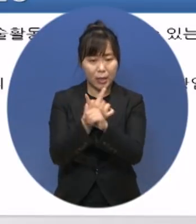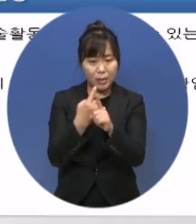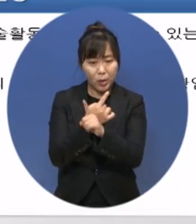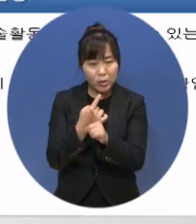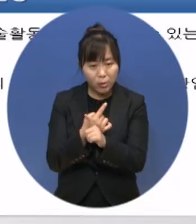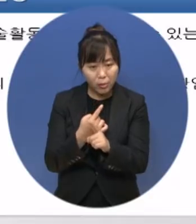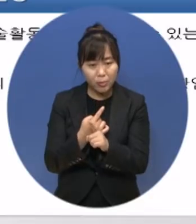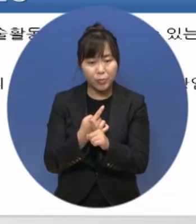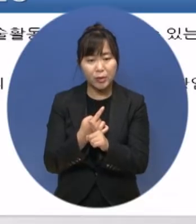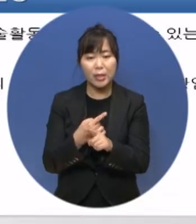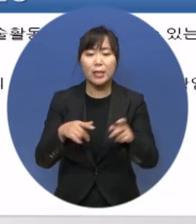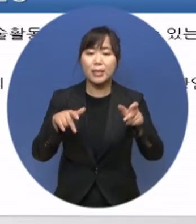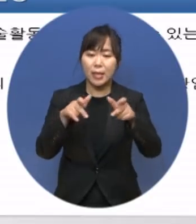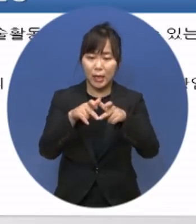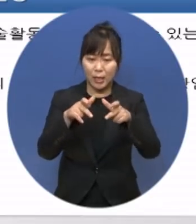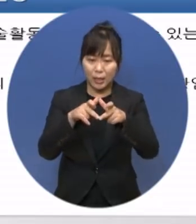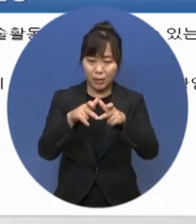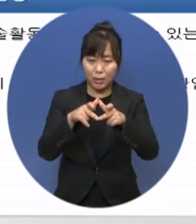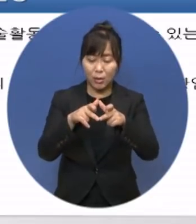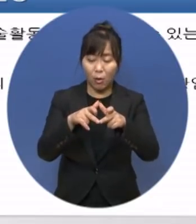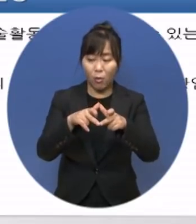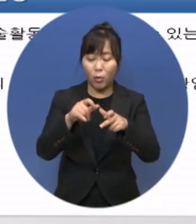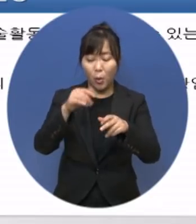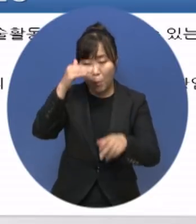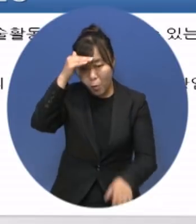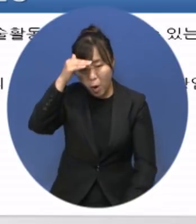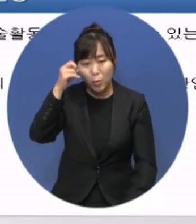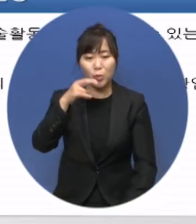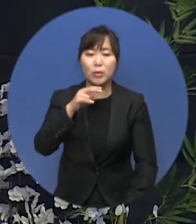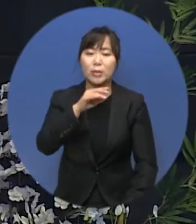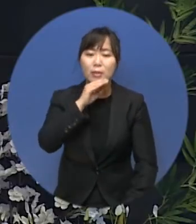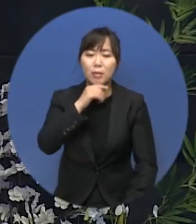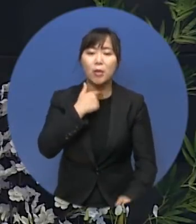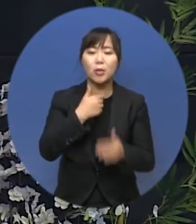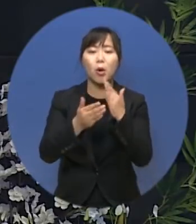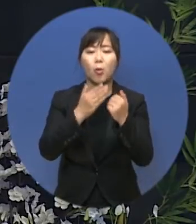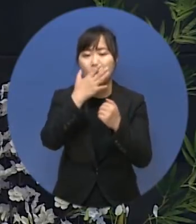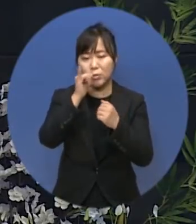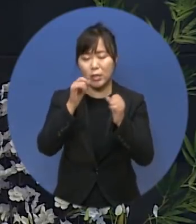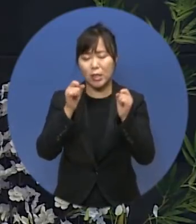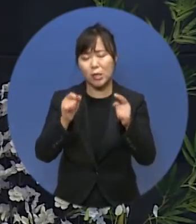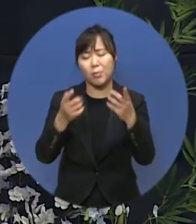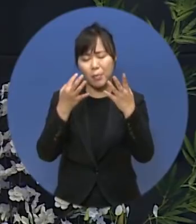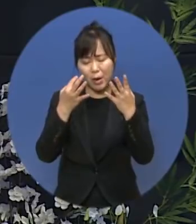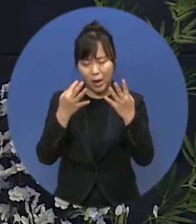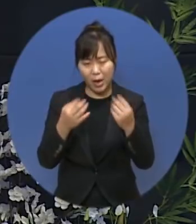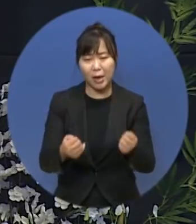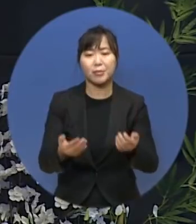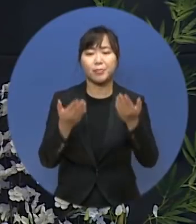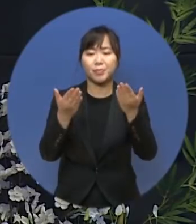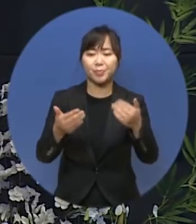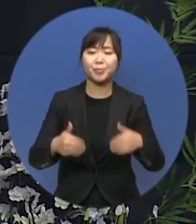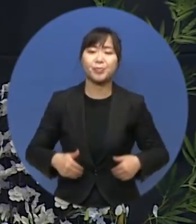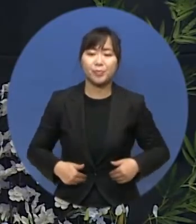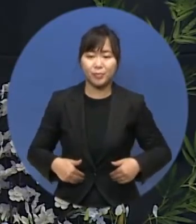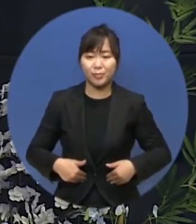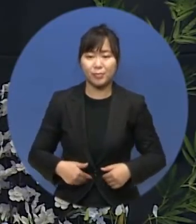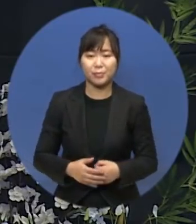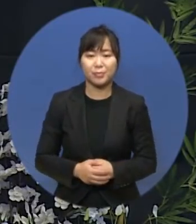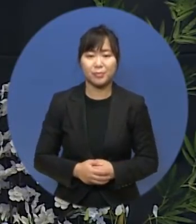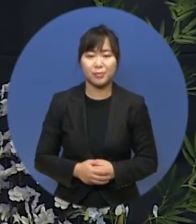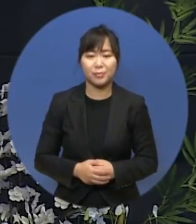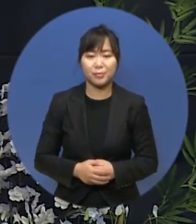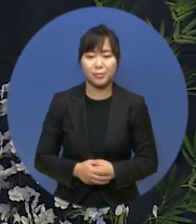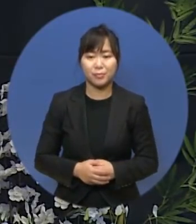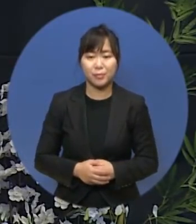개선해서 장애인들이 관람을 하고 실질적으로 경험할 수 있는 그러한 기회를 많이 줘야